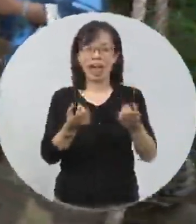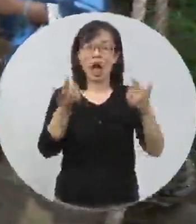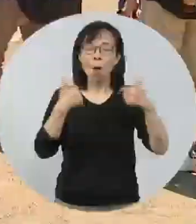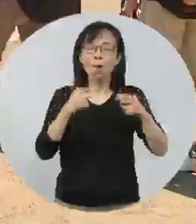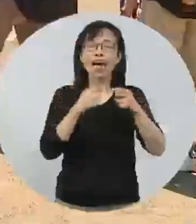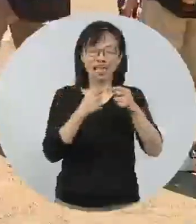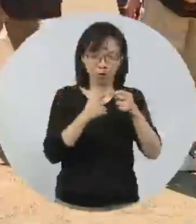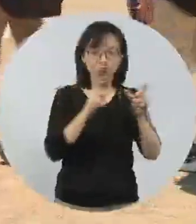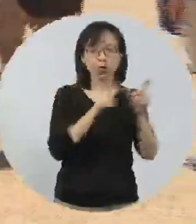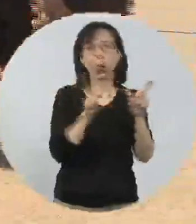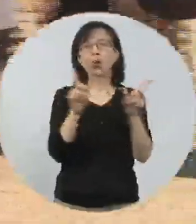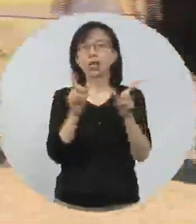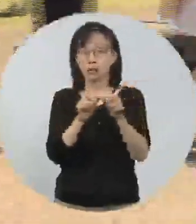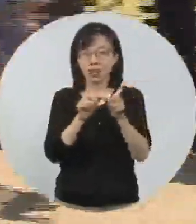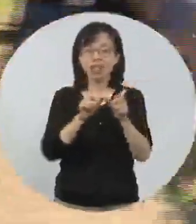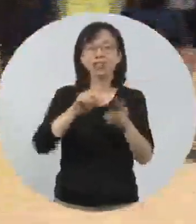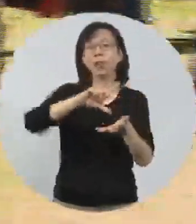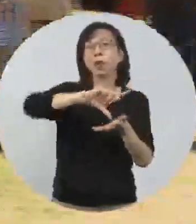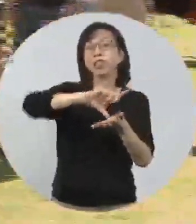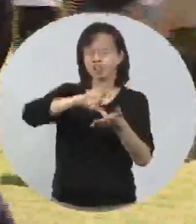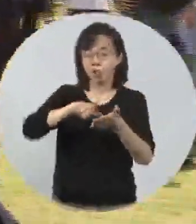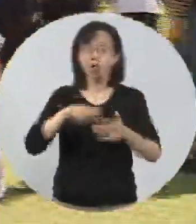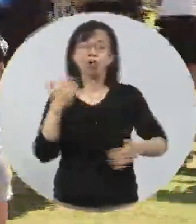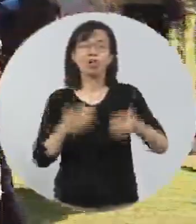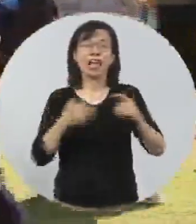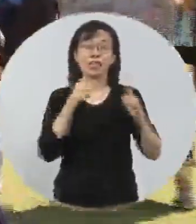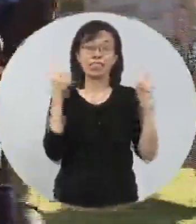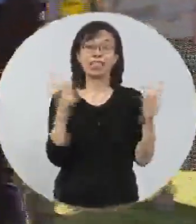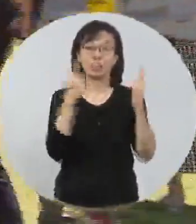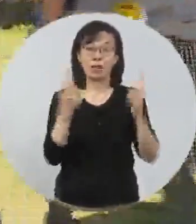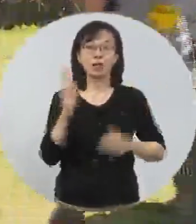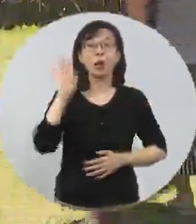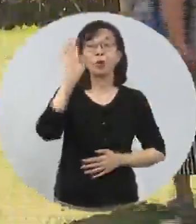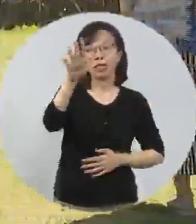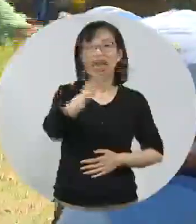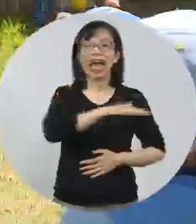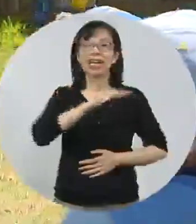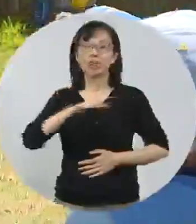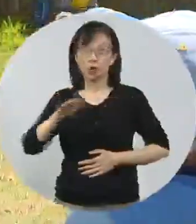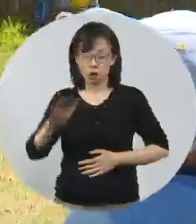開催される地元での楽しいイベント、未来子どもフェスタ